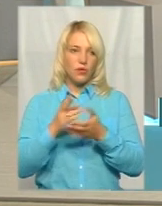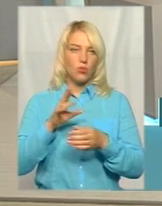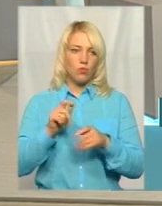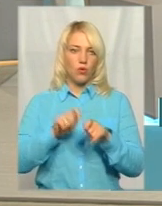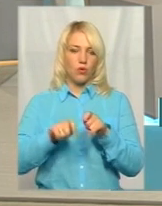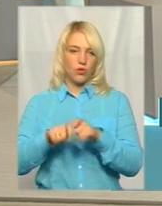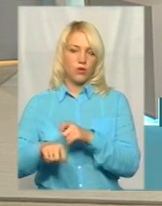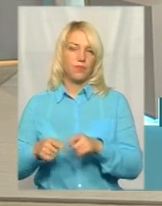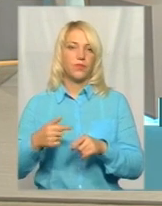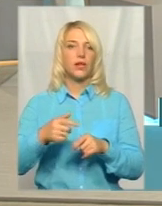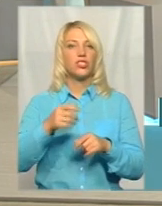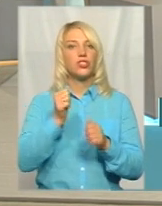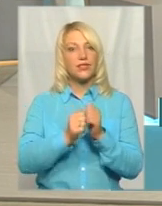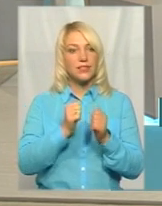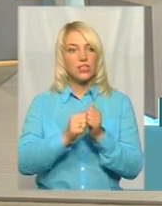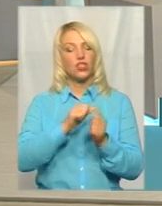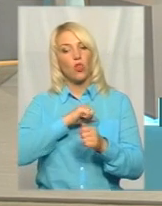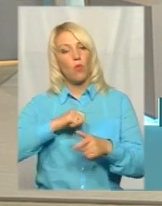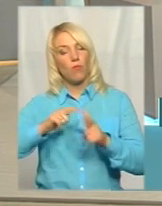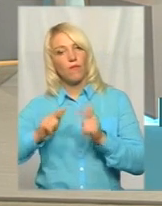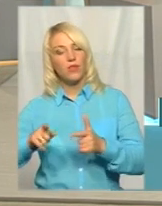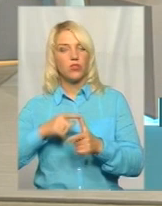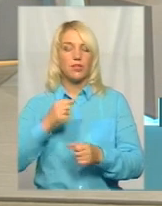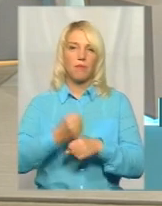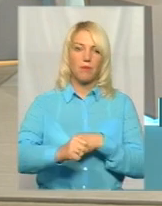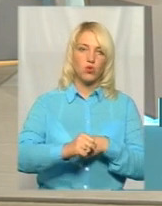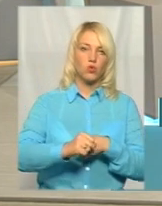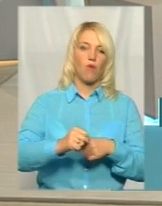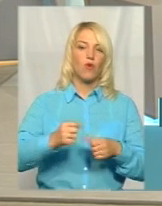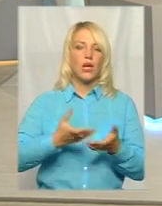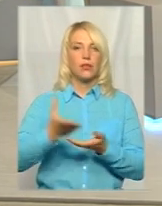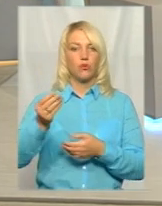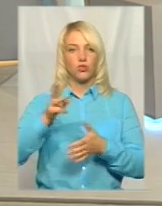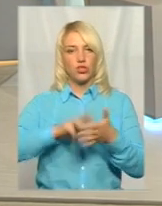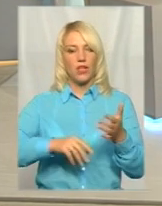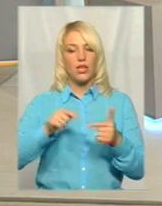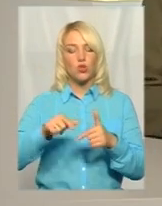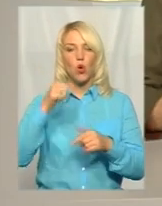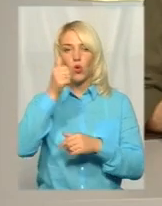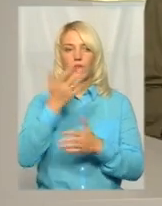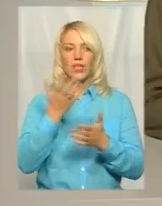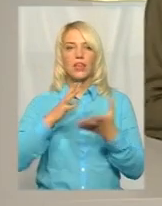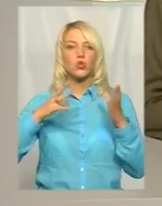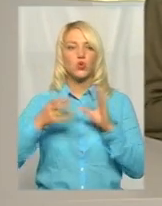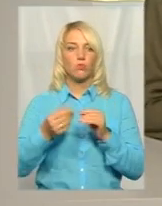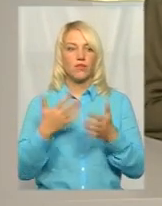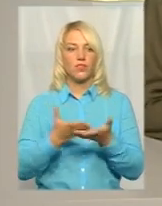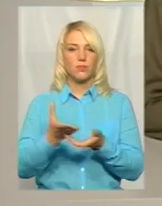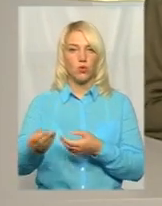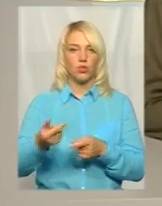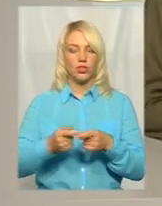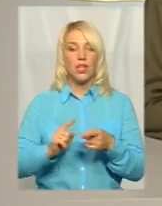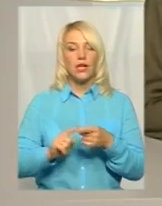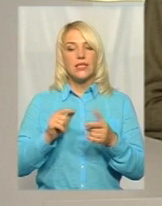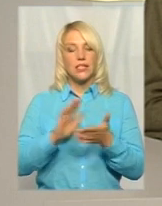контрольних заходів. Частіше добровільно чи примусово сплачують штрафи? І от цього року на яку суму сплатили? Ну,